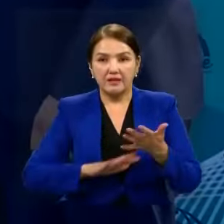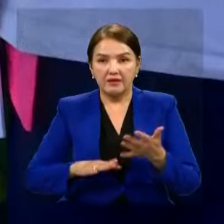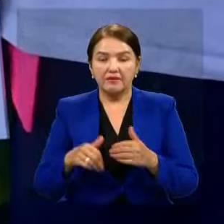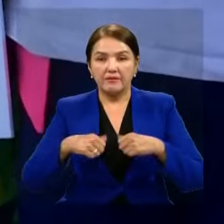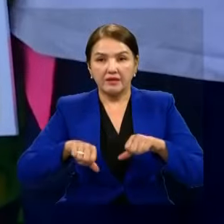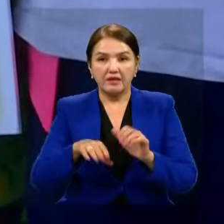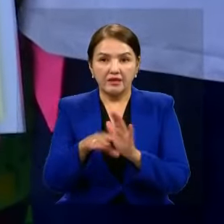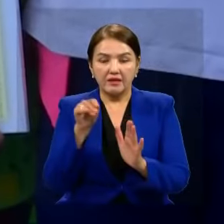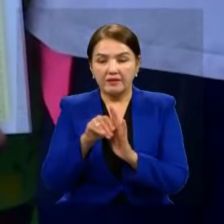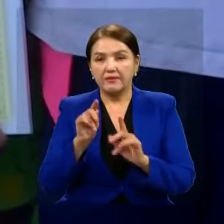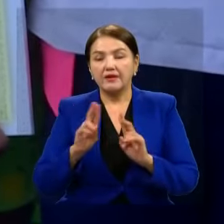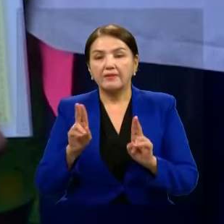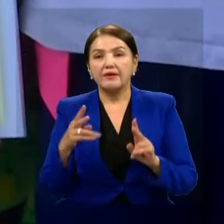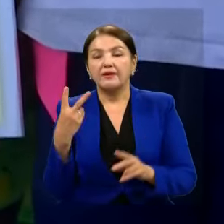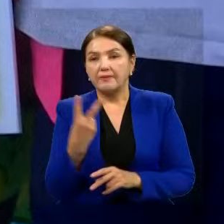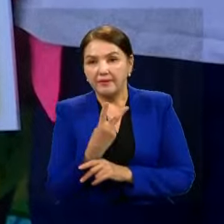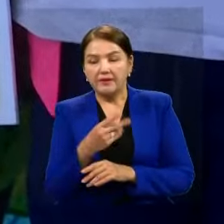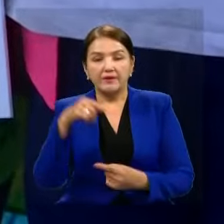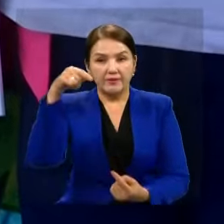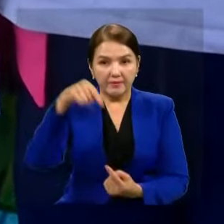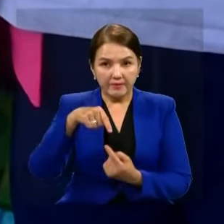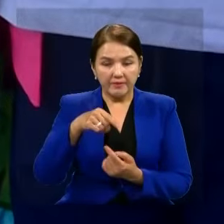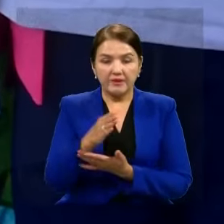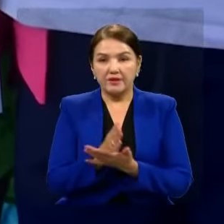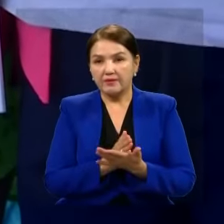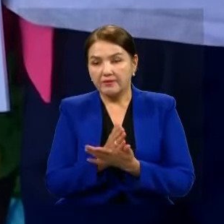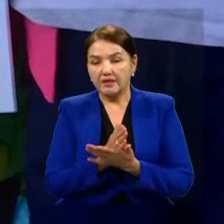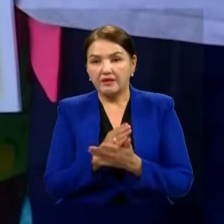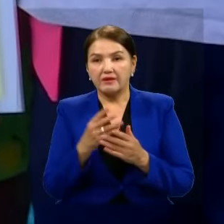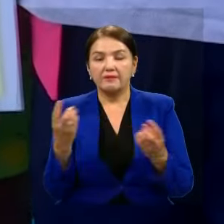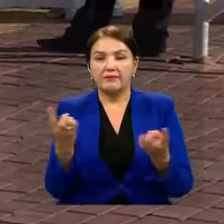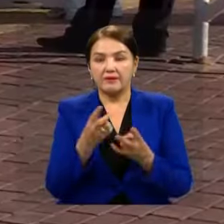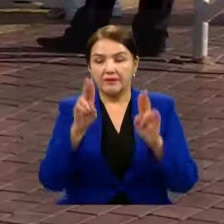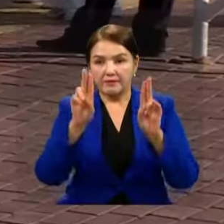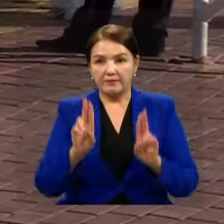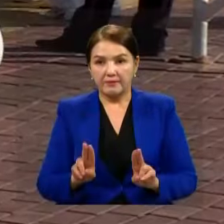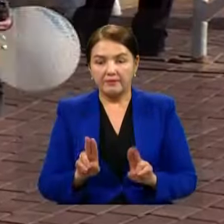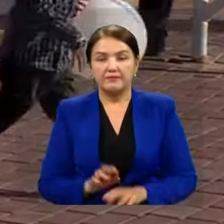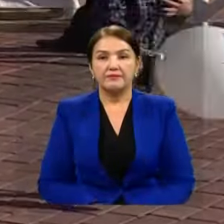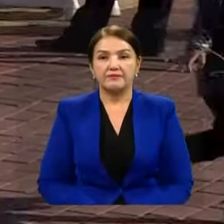были отобраны только те пары, которые соответствуют установленным требованиям.